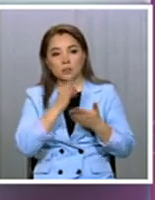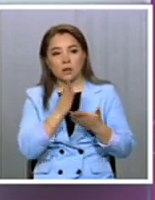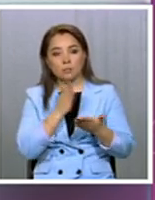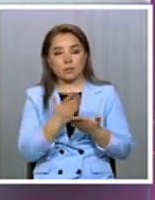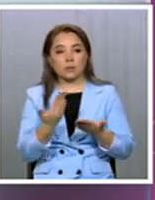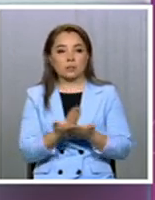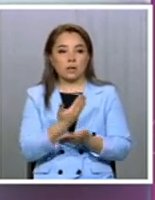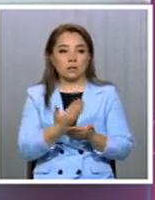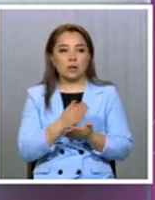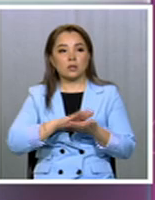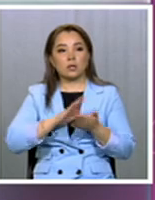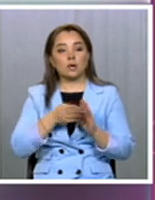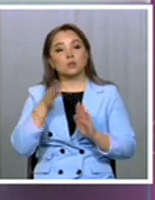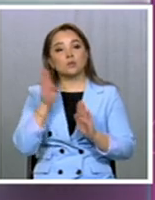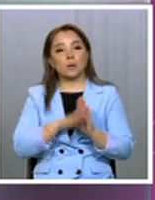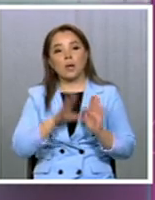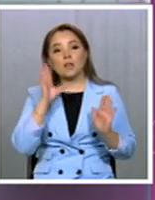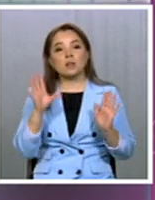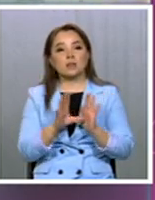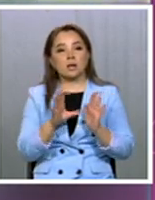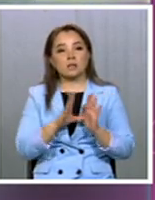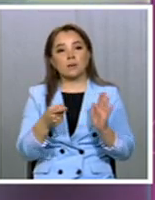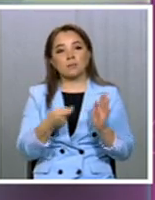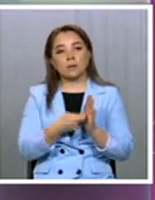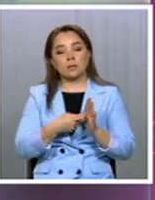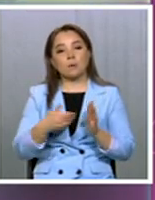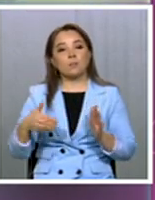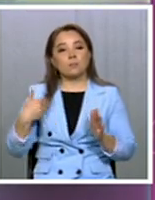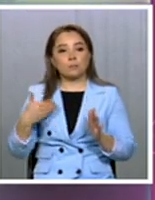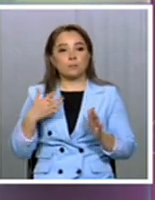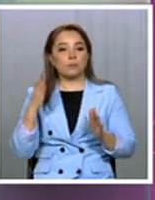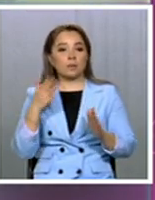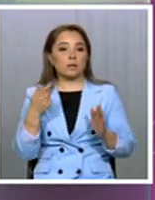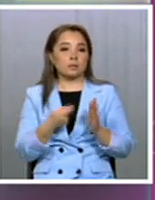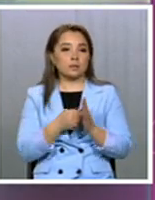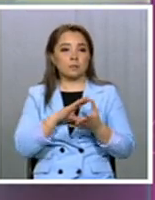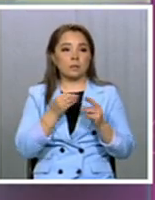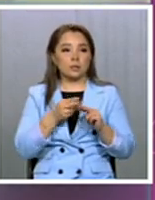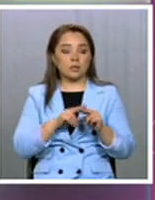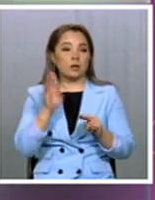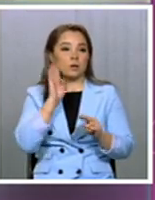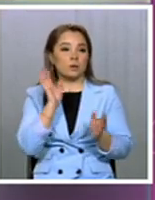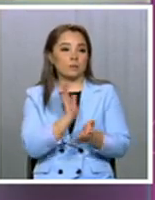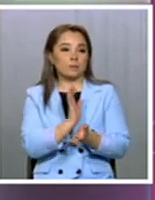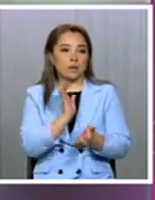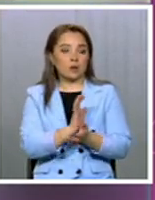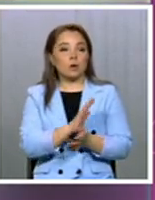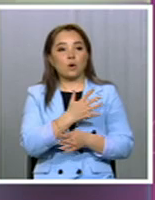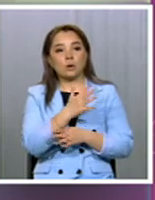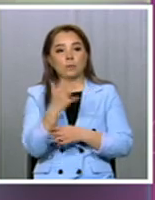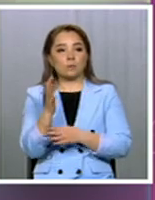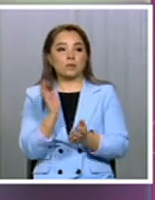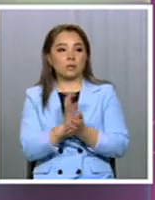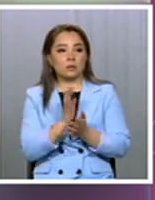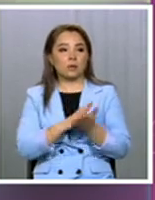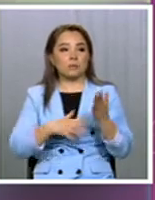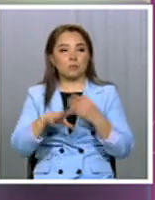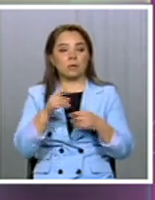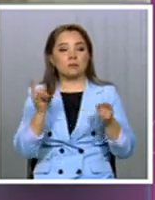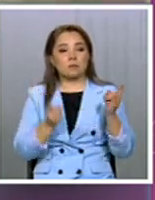жағдайдың ушығуын электр энергия беретін пайдалы қазбалардың азаюымен ауаның ластанып, ормандағы ағаштардың жаппай